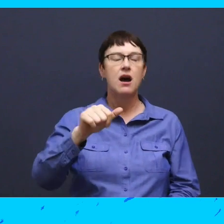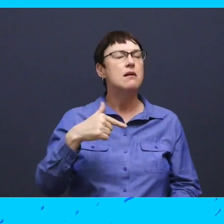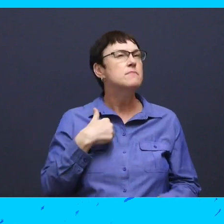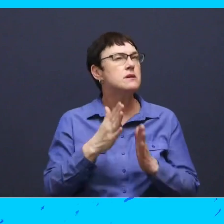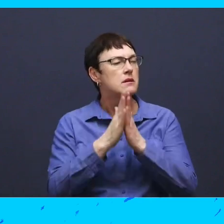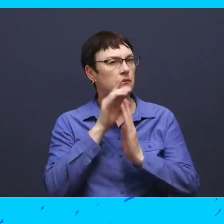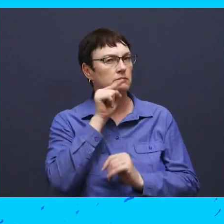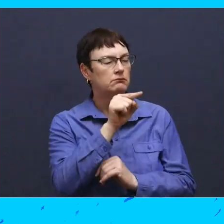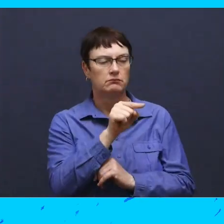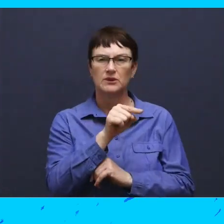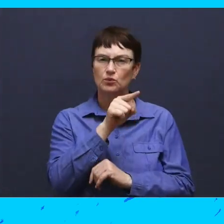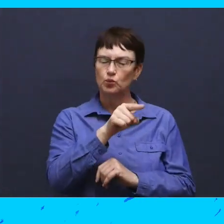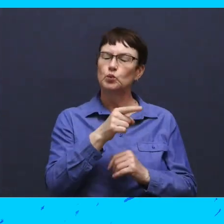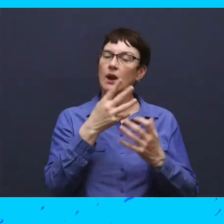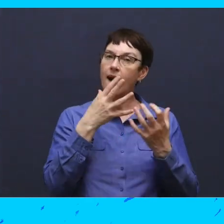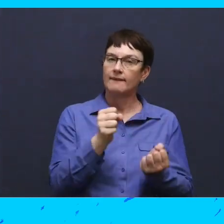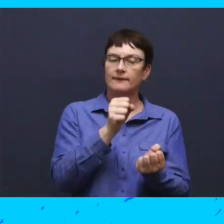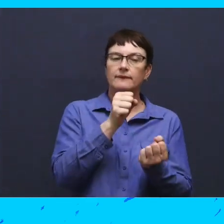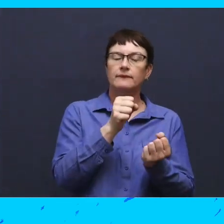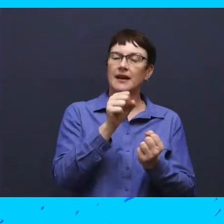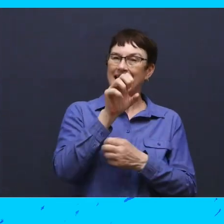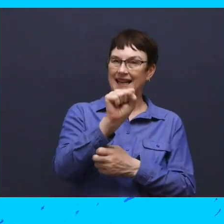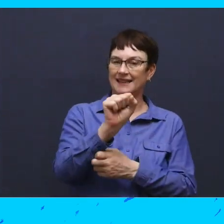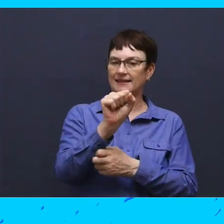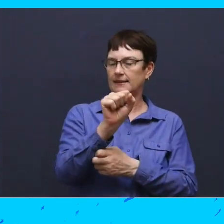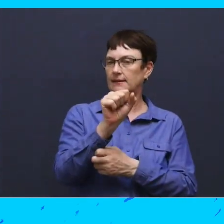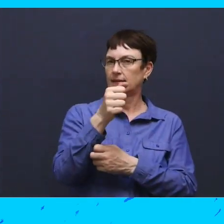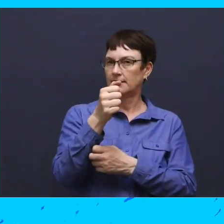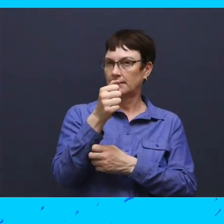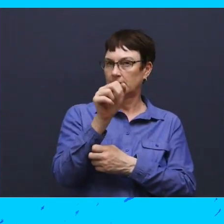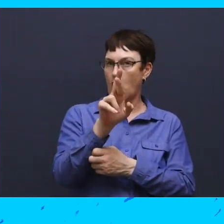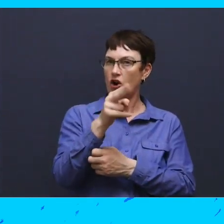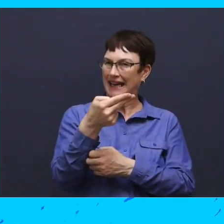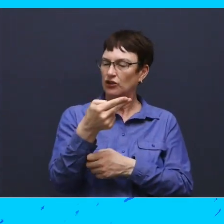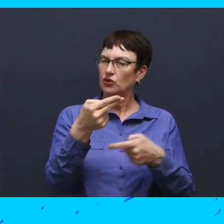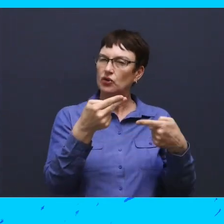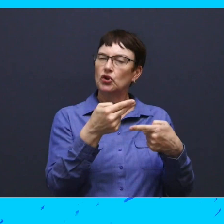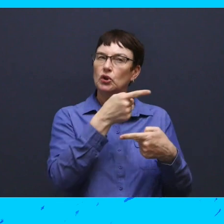correspondance, Prima de l'Inde. Prima, je voudrais te demander